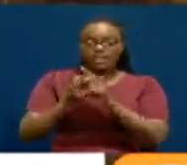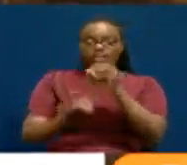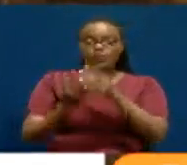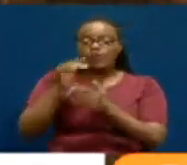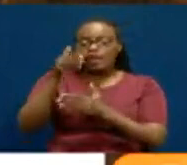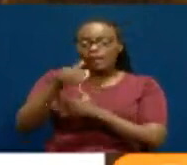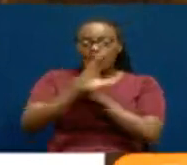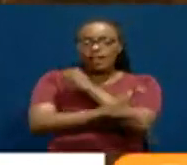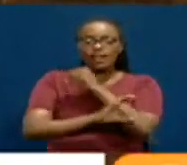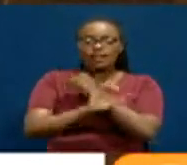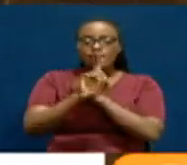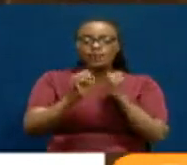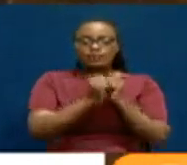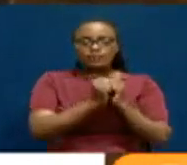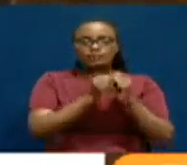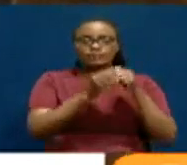nchini mwaka